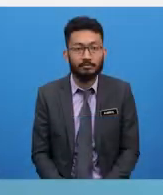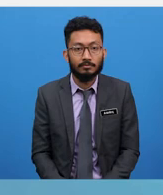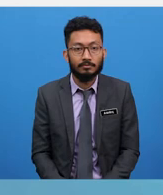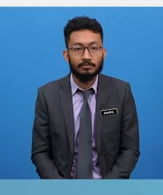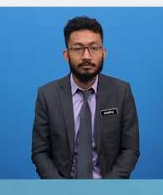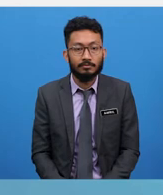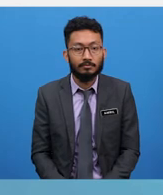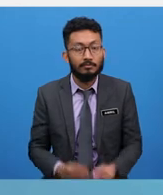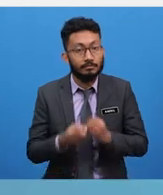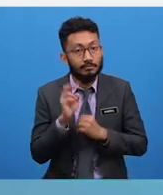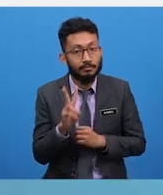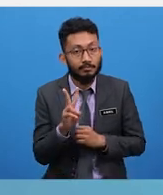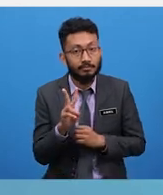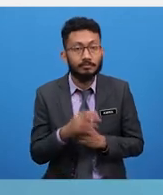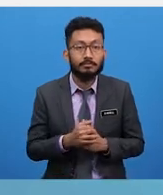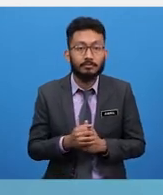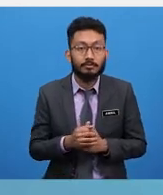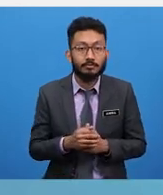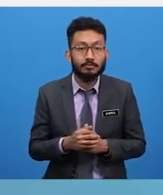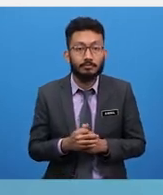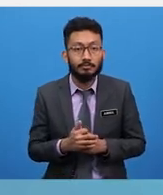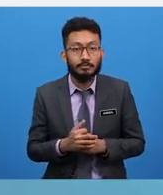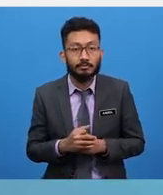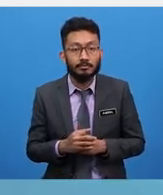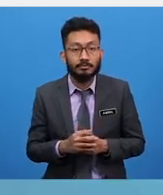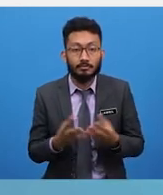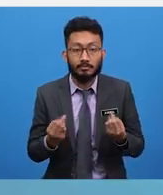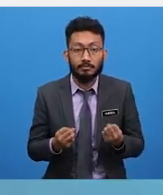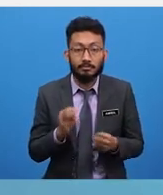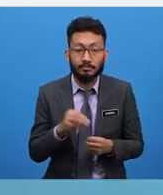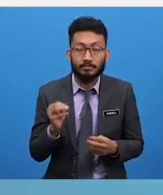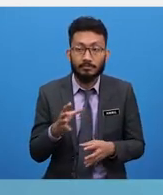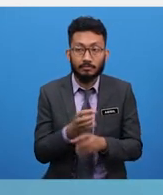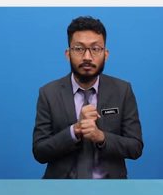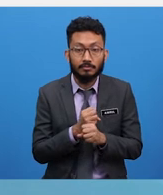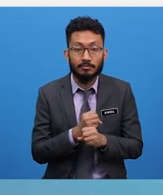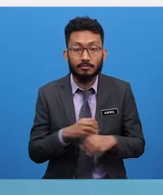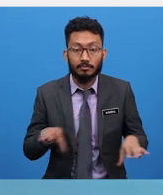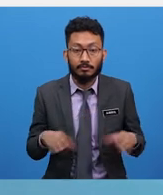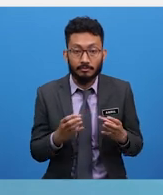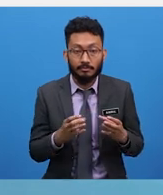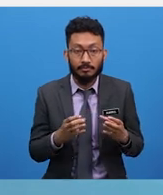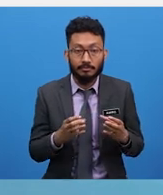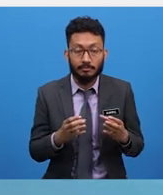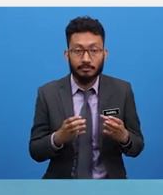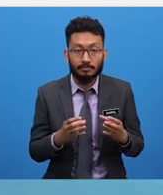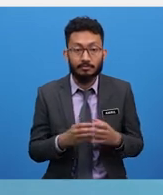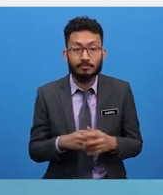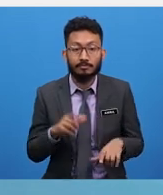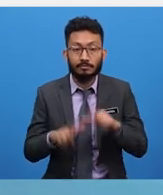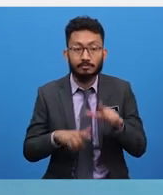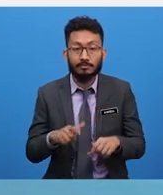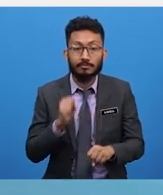Yang keduanya, cikgu mahu murid-murid dapat melaksanakan langkah